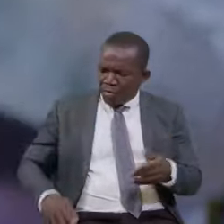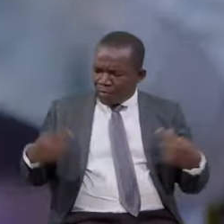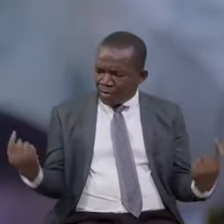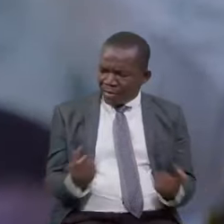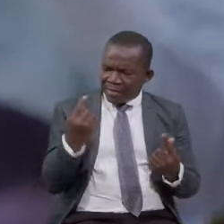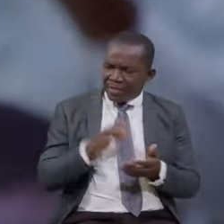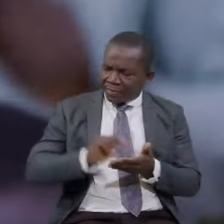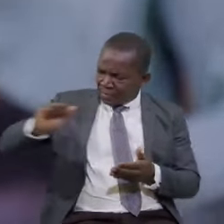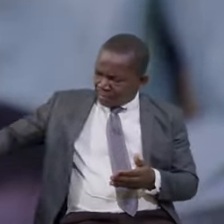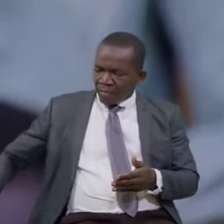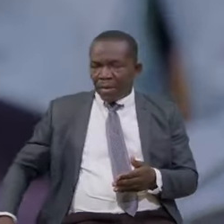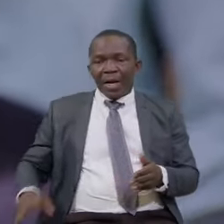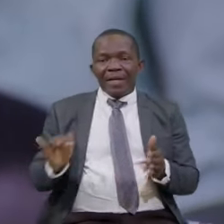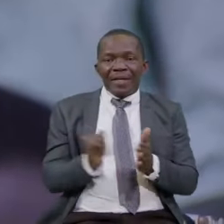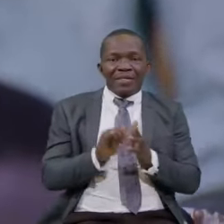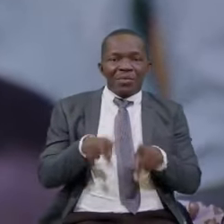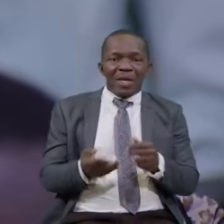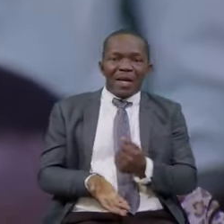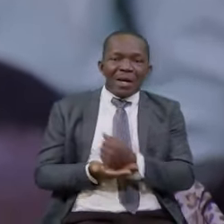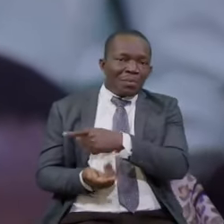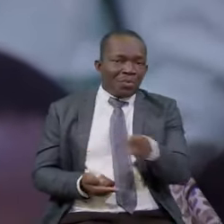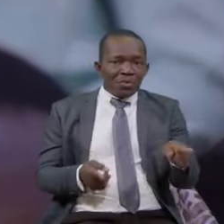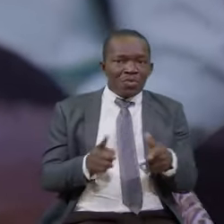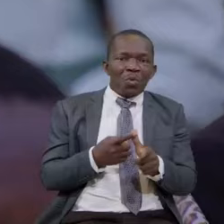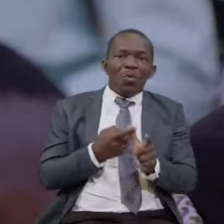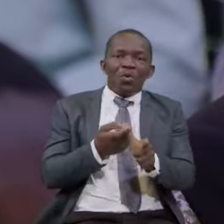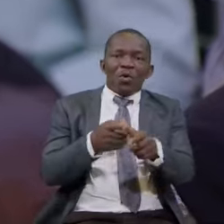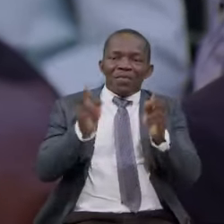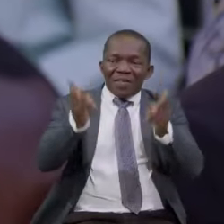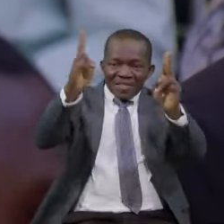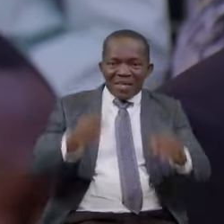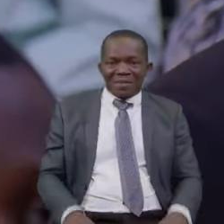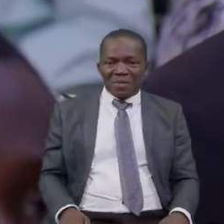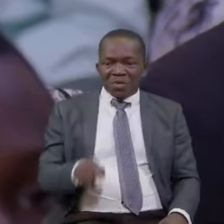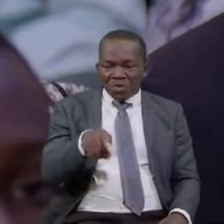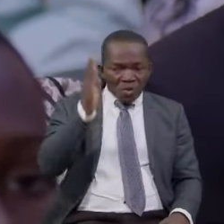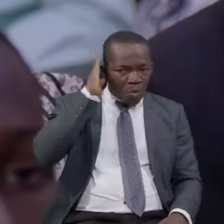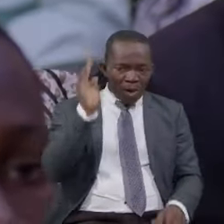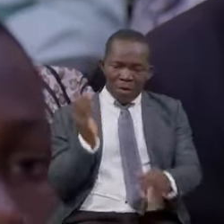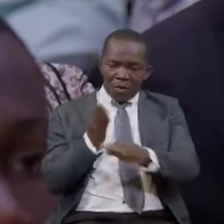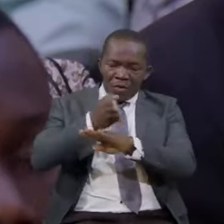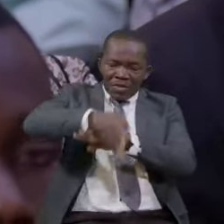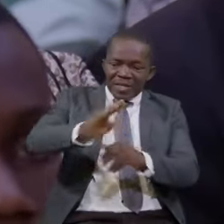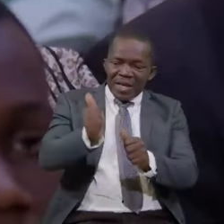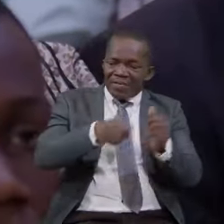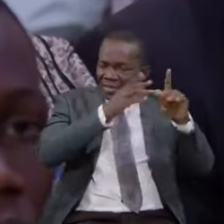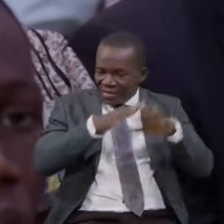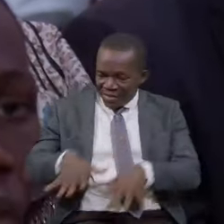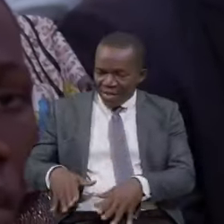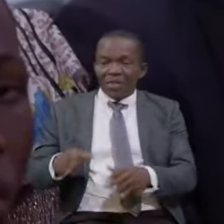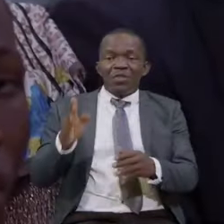allez courir vous allez traverser toutes les mers vous allez survoler toutes les